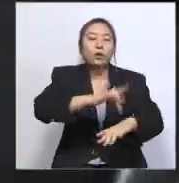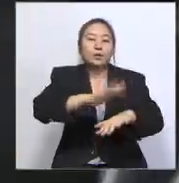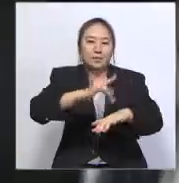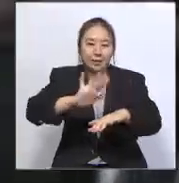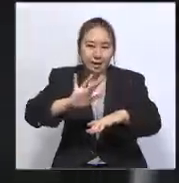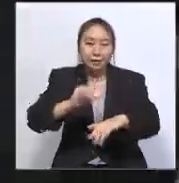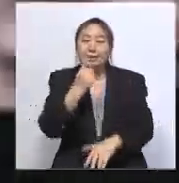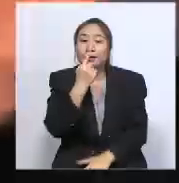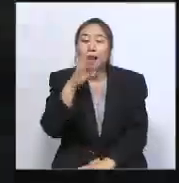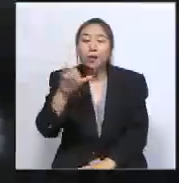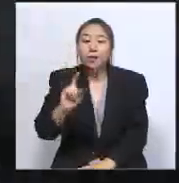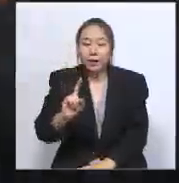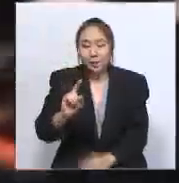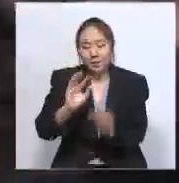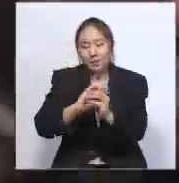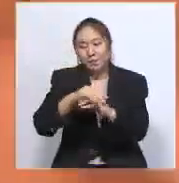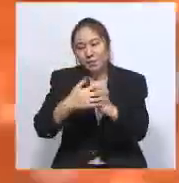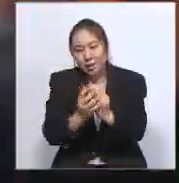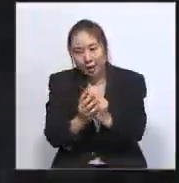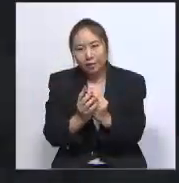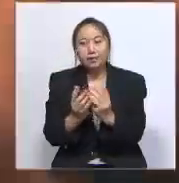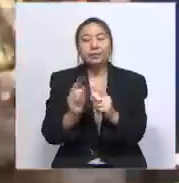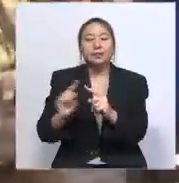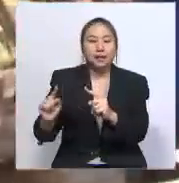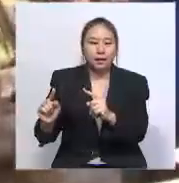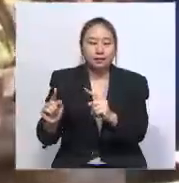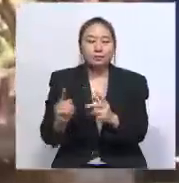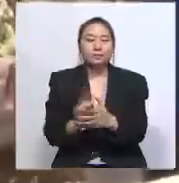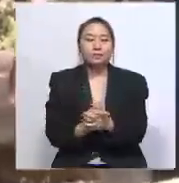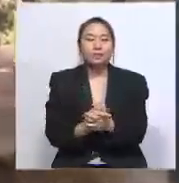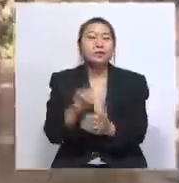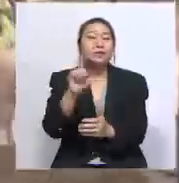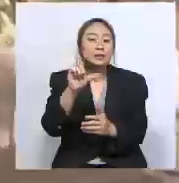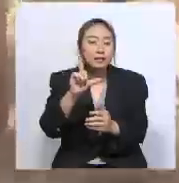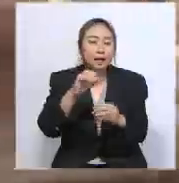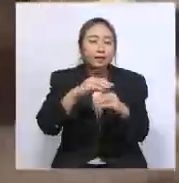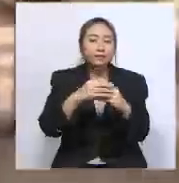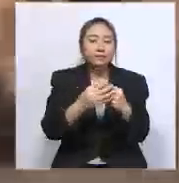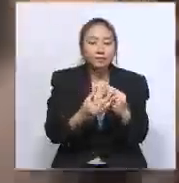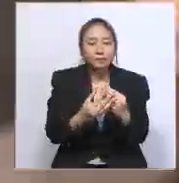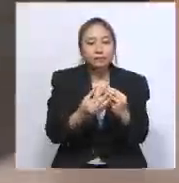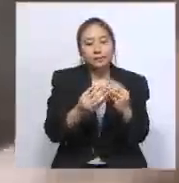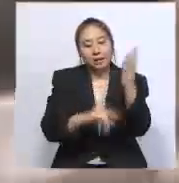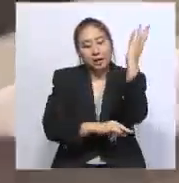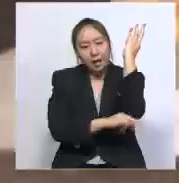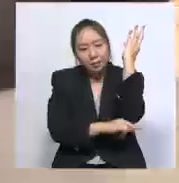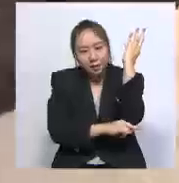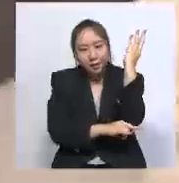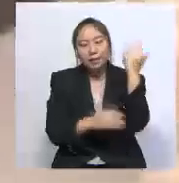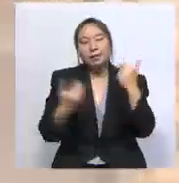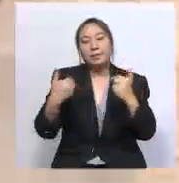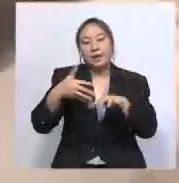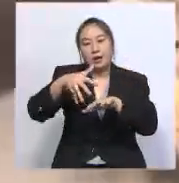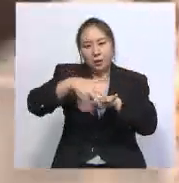ส่วนสีแดงจากเปลือกประดู่ครั่งรากยอป่ามาไฟสีเหลืองจากหัวขมิ้นชันรวมถึงการทอที่มี